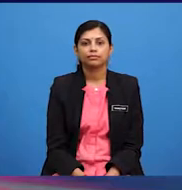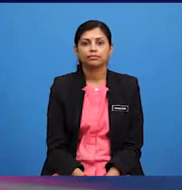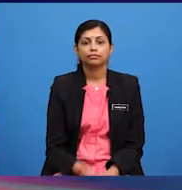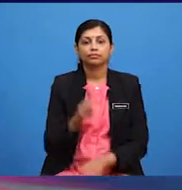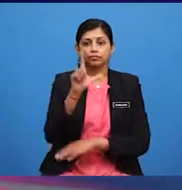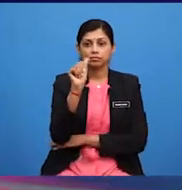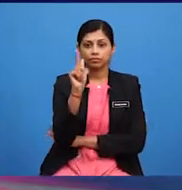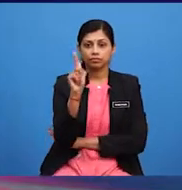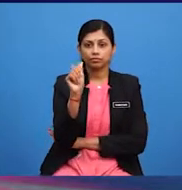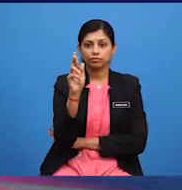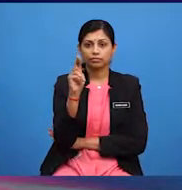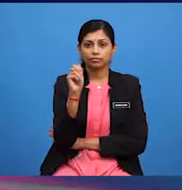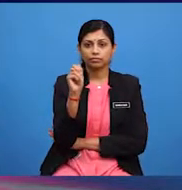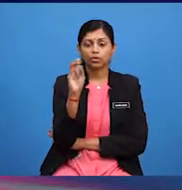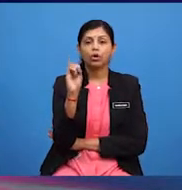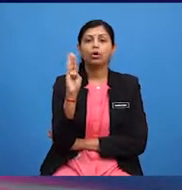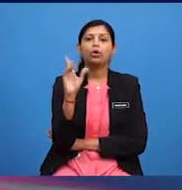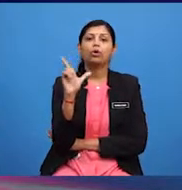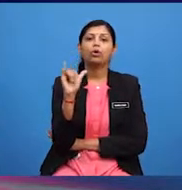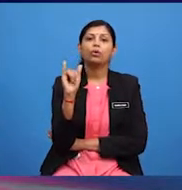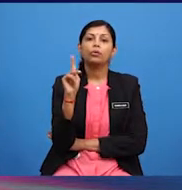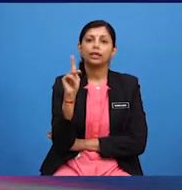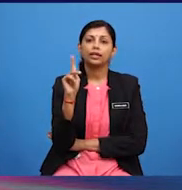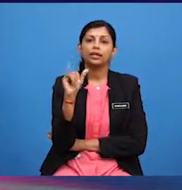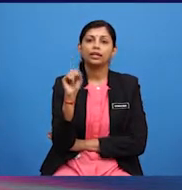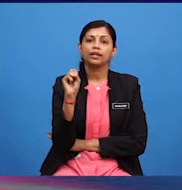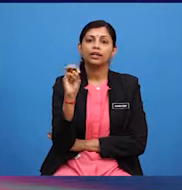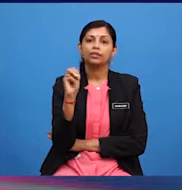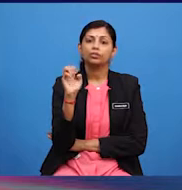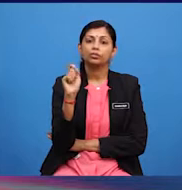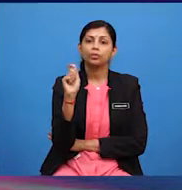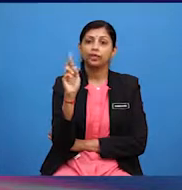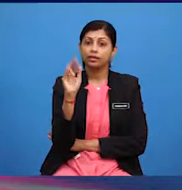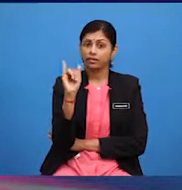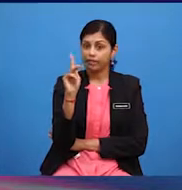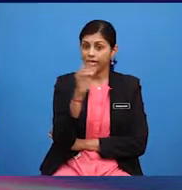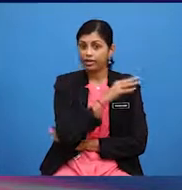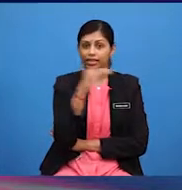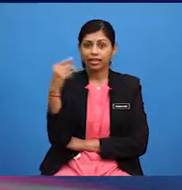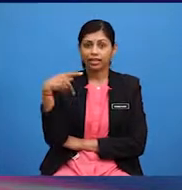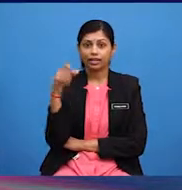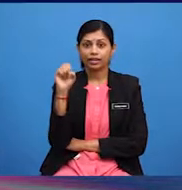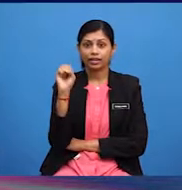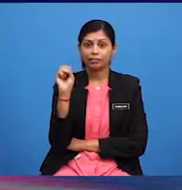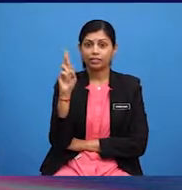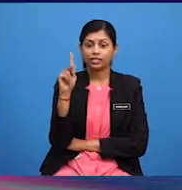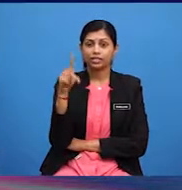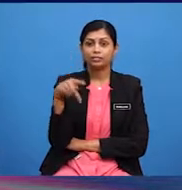oblik, lakaran isometrik dan lakaran perspektif. Baiklah